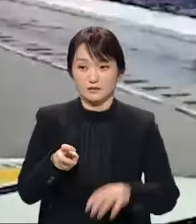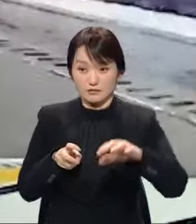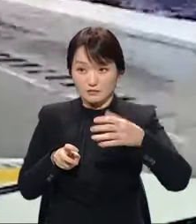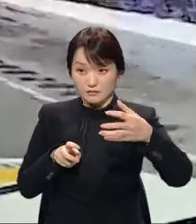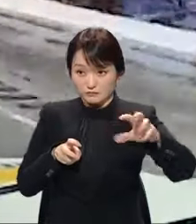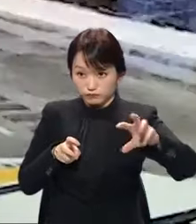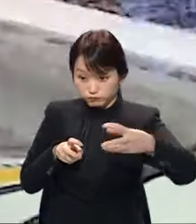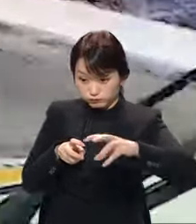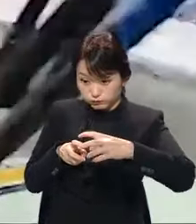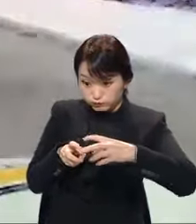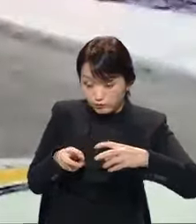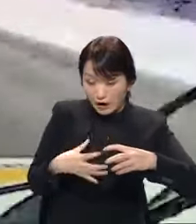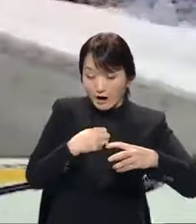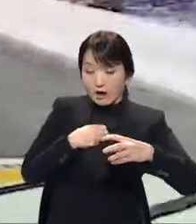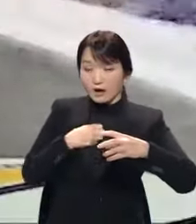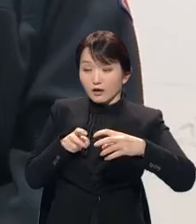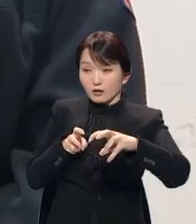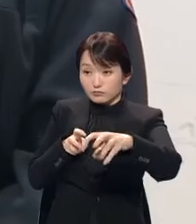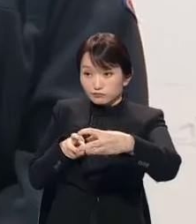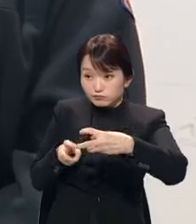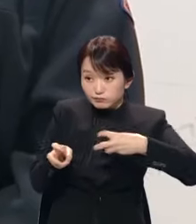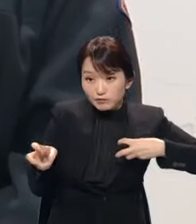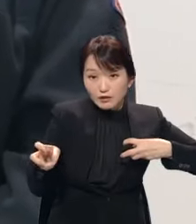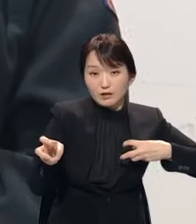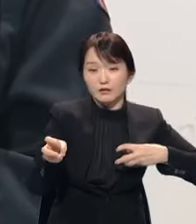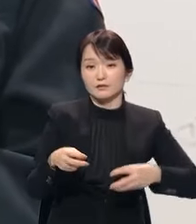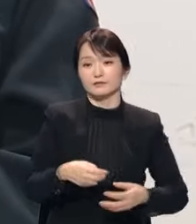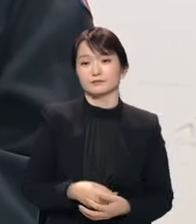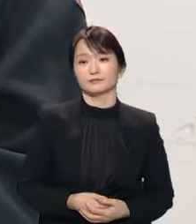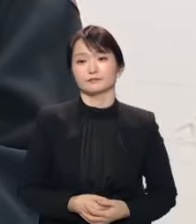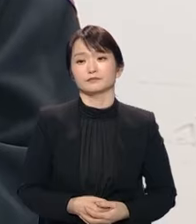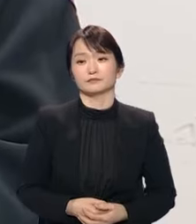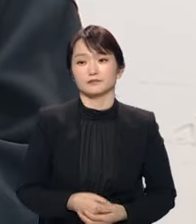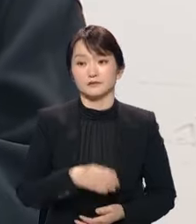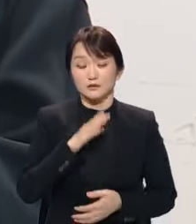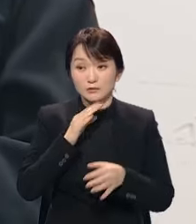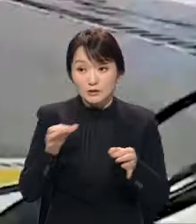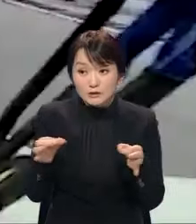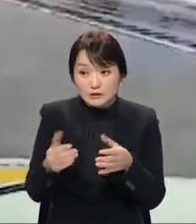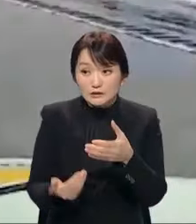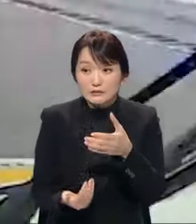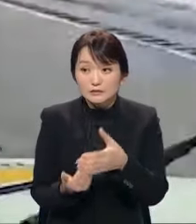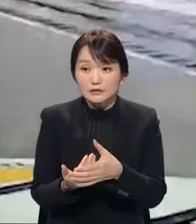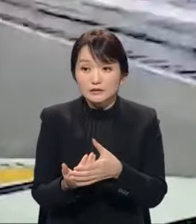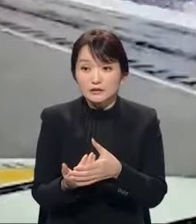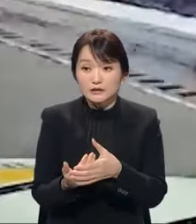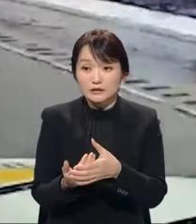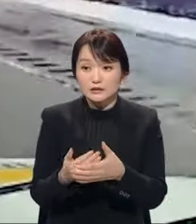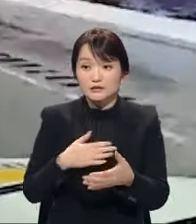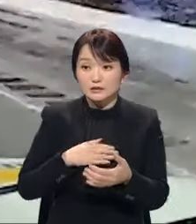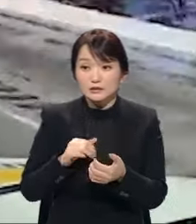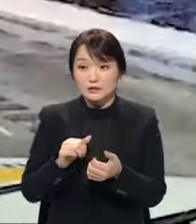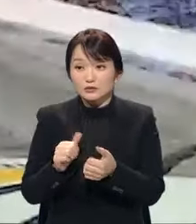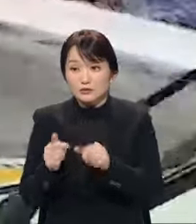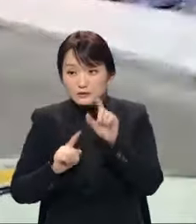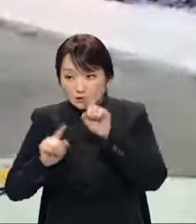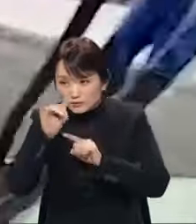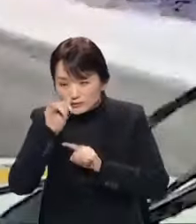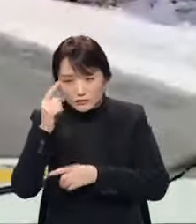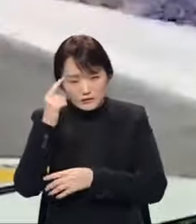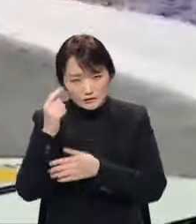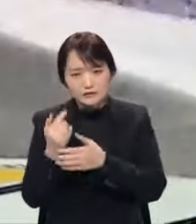Really was a split second that this all happened. You know, it's a split second. It's a split second that you know, I might not be here anymore or that I could be